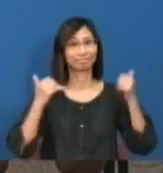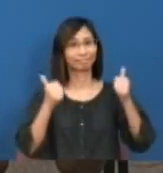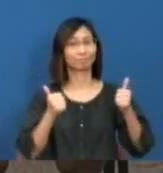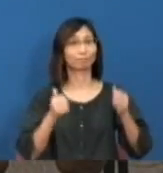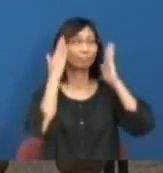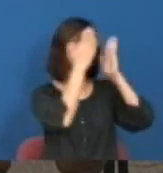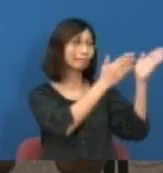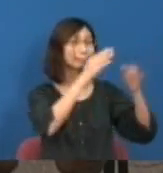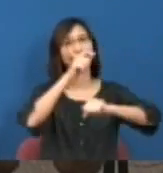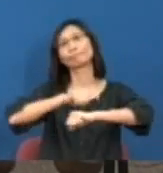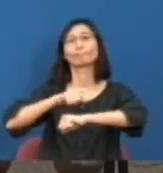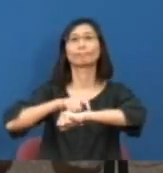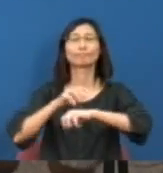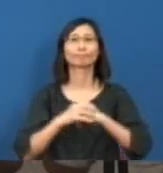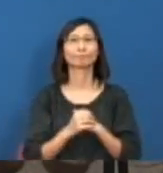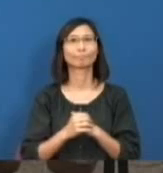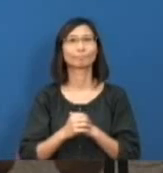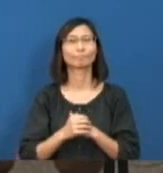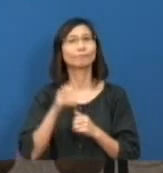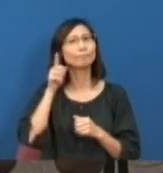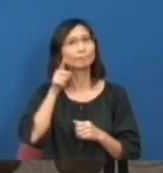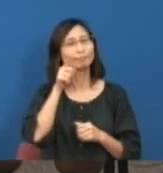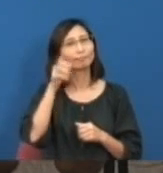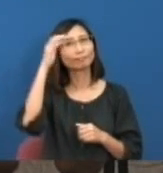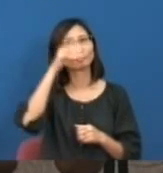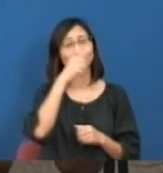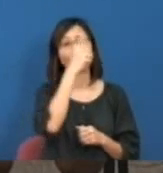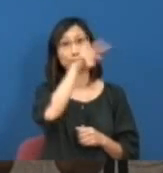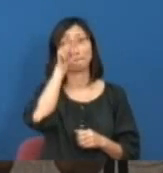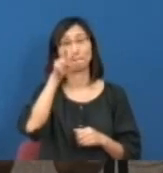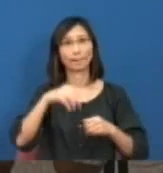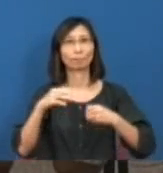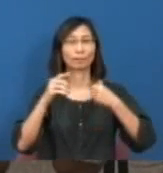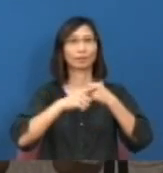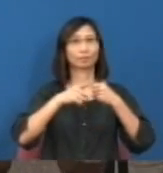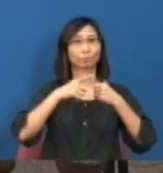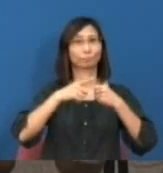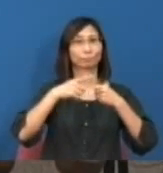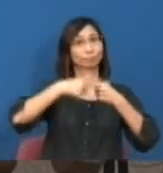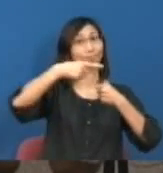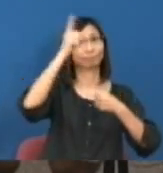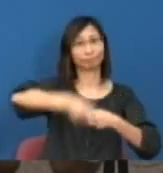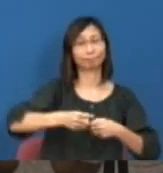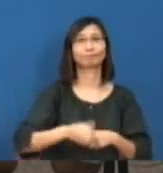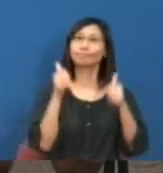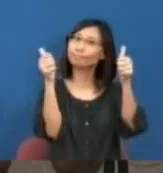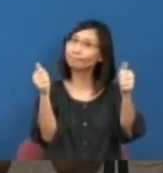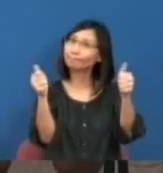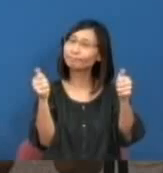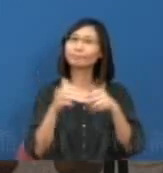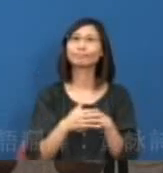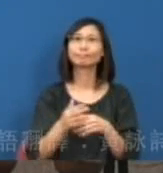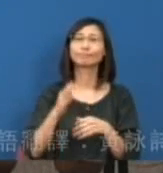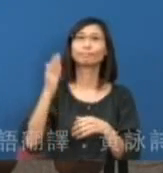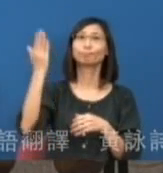大家好，又是向左望的节目时间了。如果大家看到这一集呢，我们向左望已经去到第100集。很多谢大家即在过往